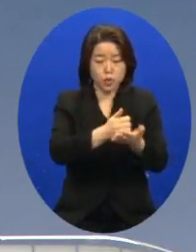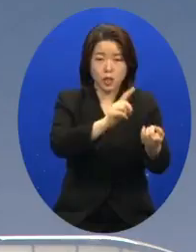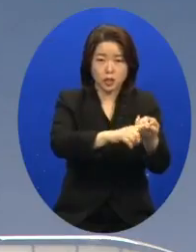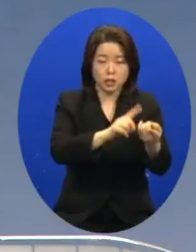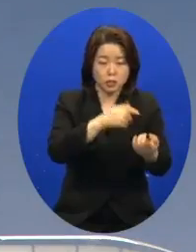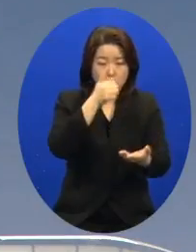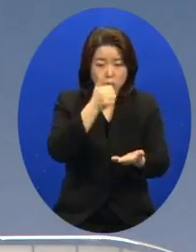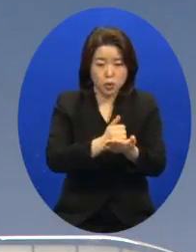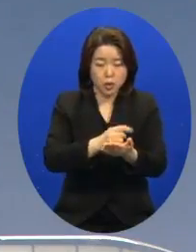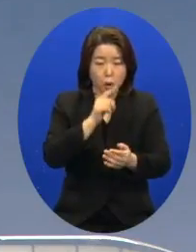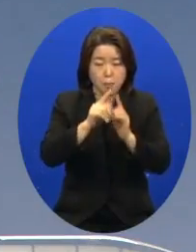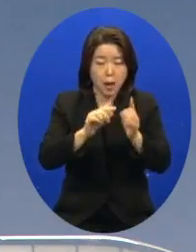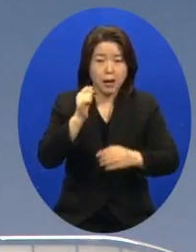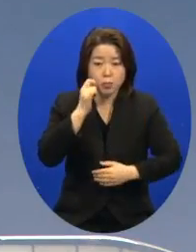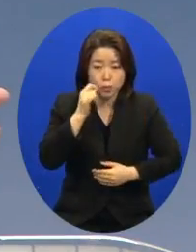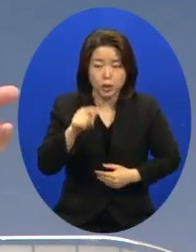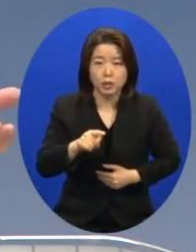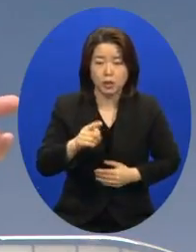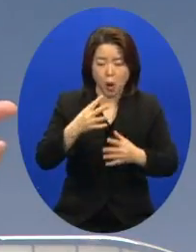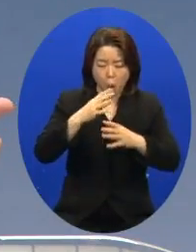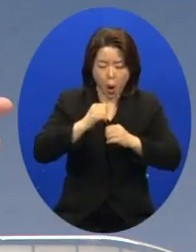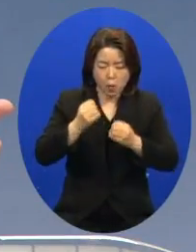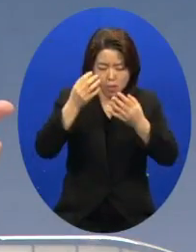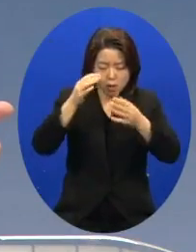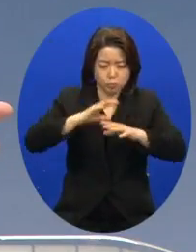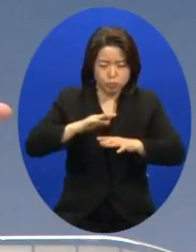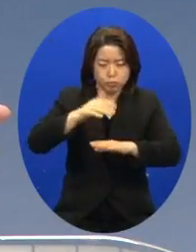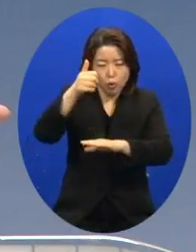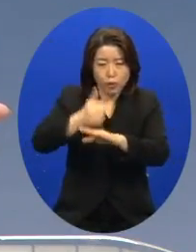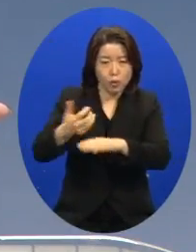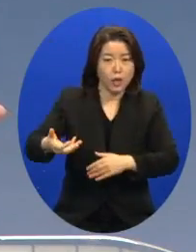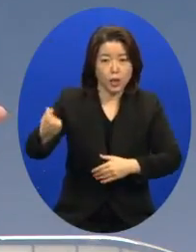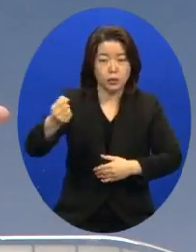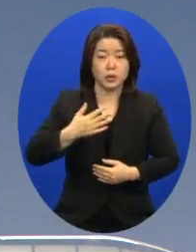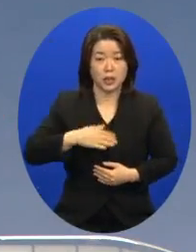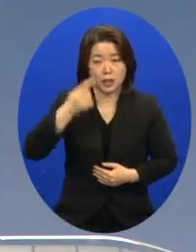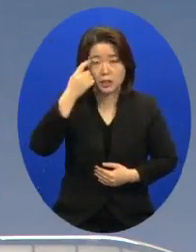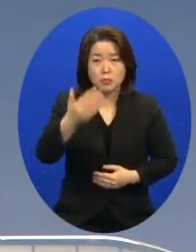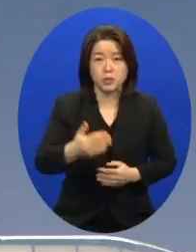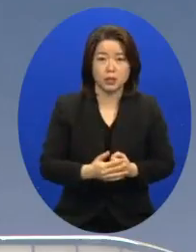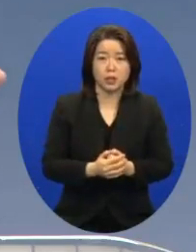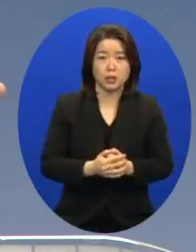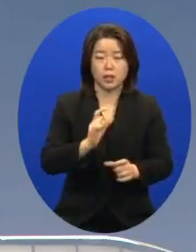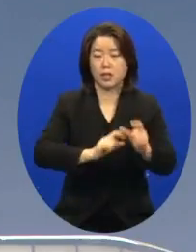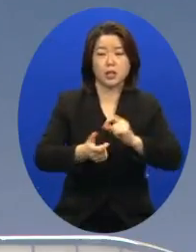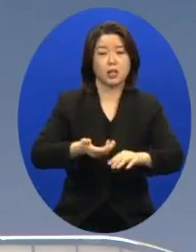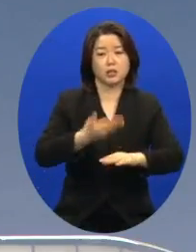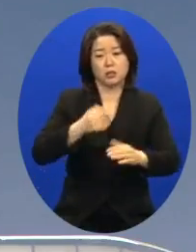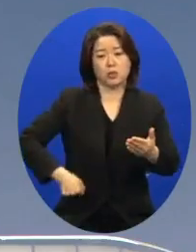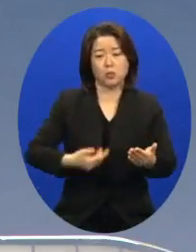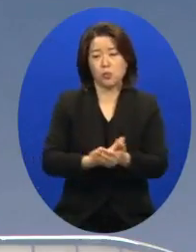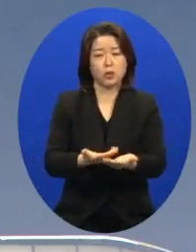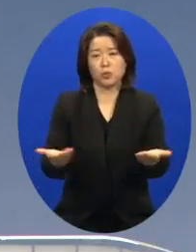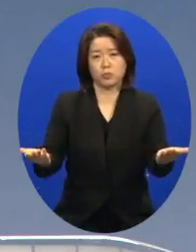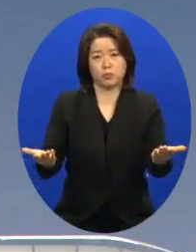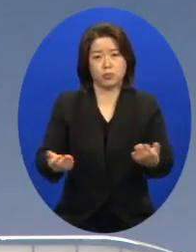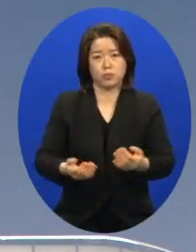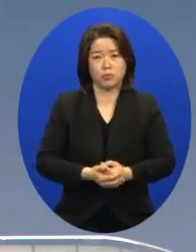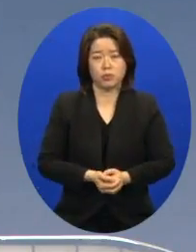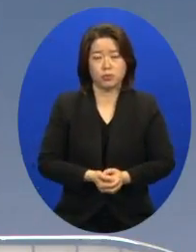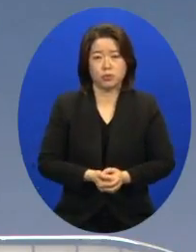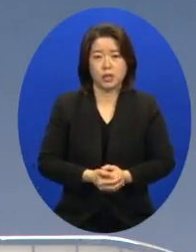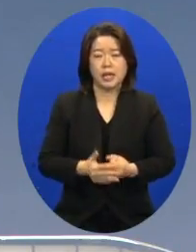여기지 않는 것은 얼마나 무서운 결과를 가져오는지 아십니까 더이상 회개가 없어지게 됩니다